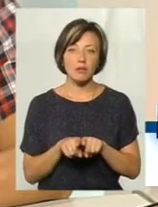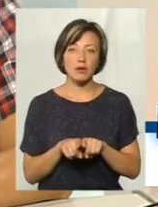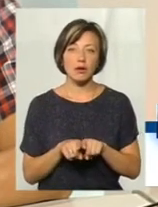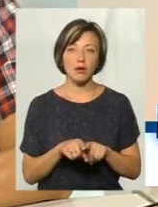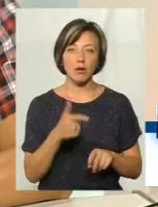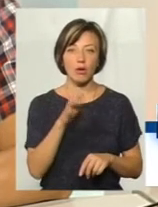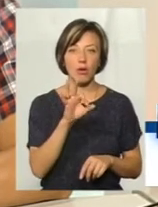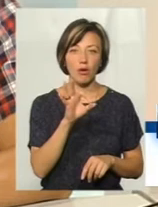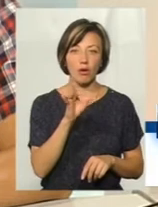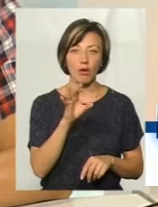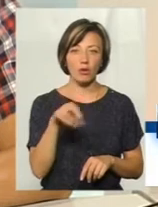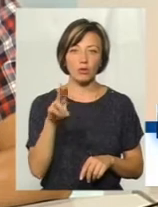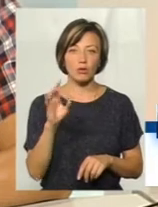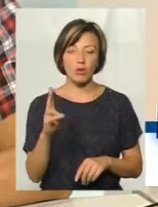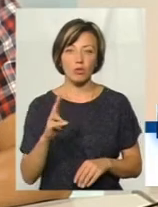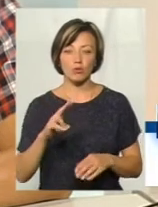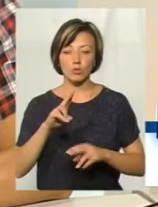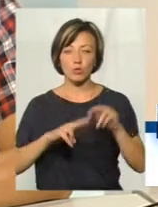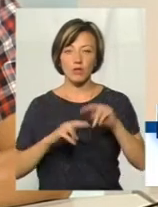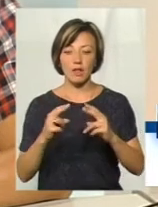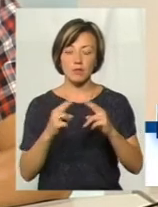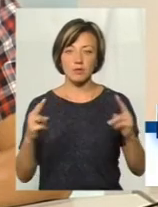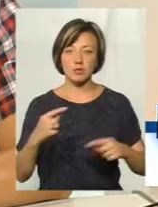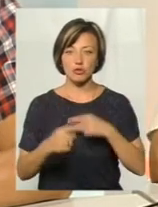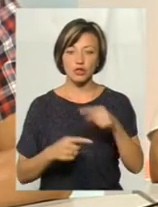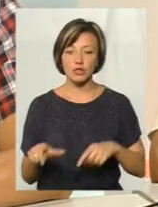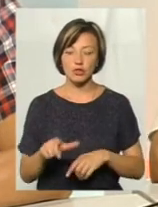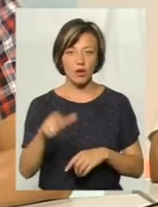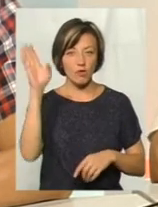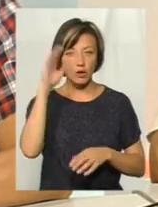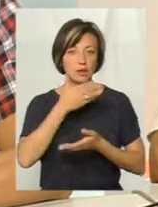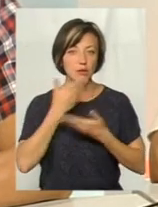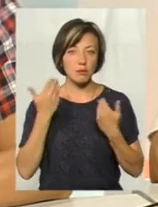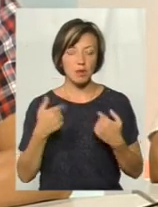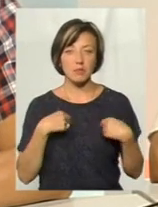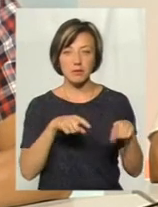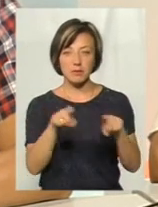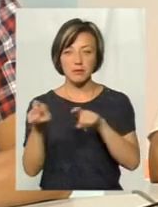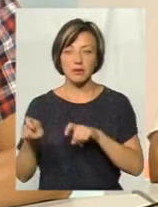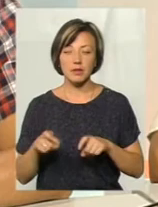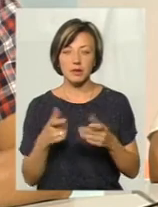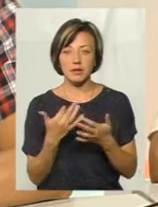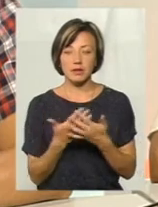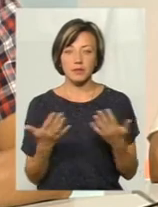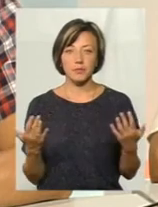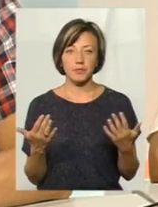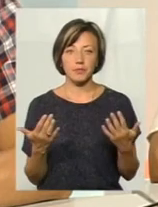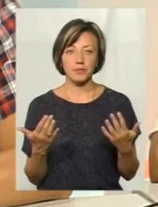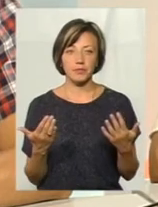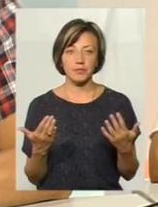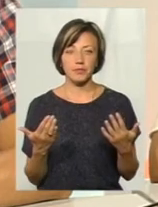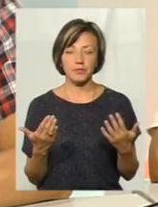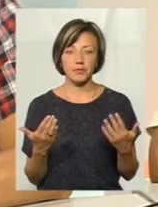городок, значить, будували міст через річку, потім води вже нема. Ми там бігали, ганяли по комбайні, машини мили в